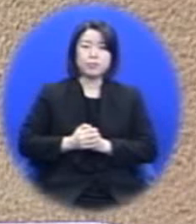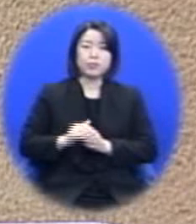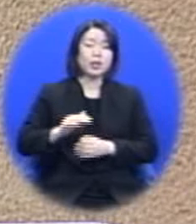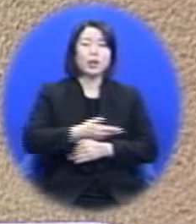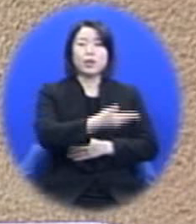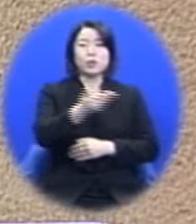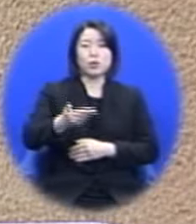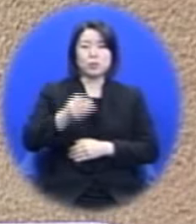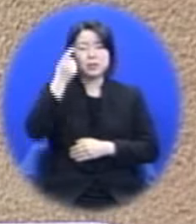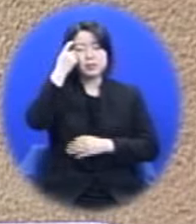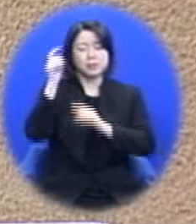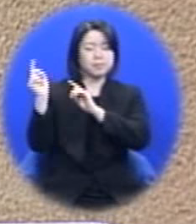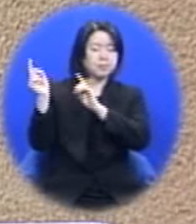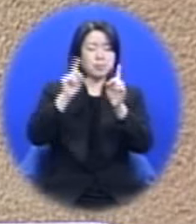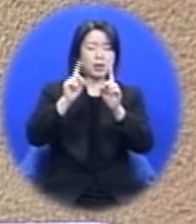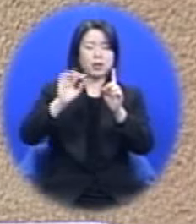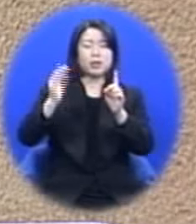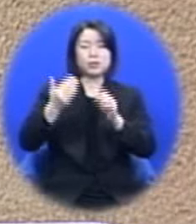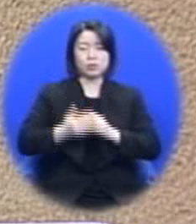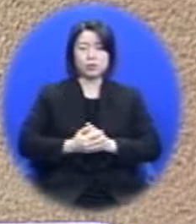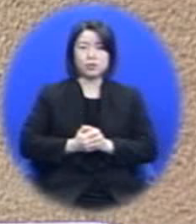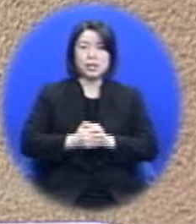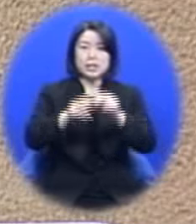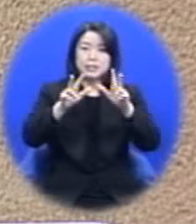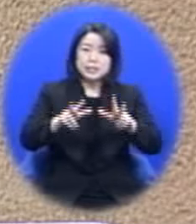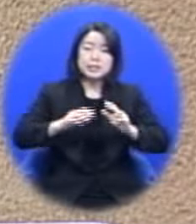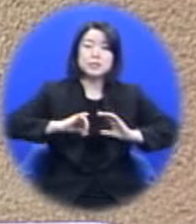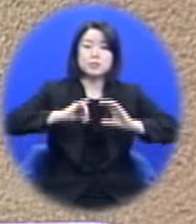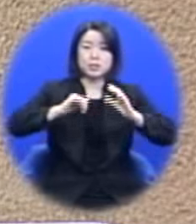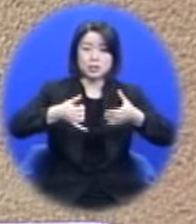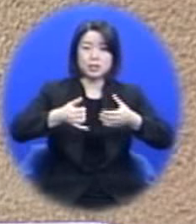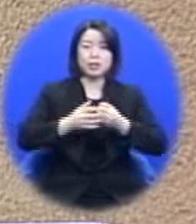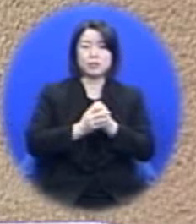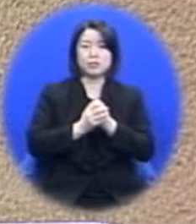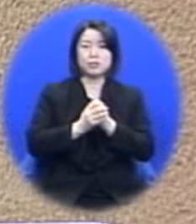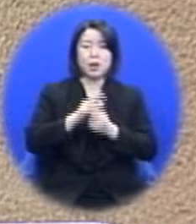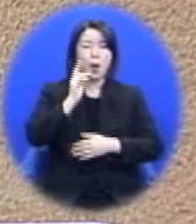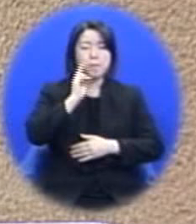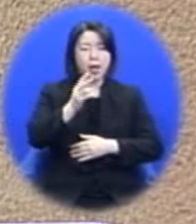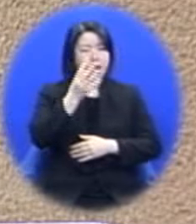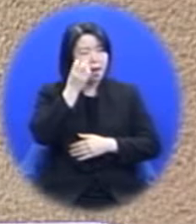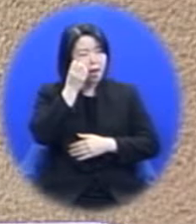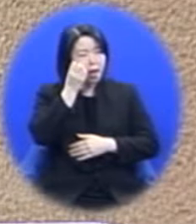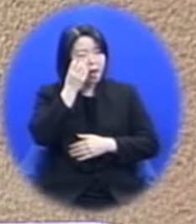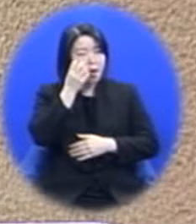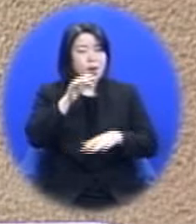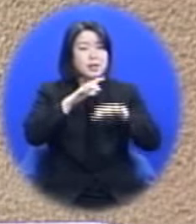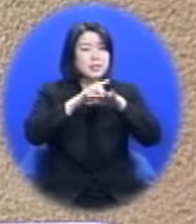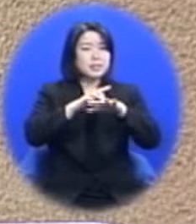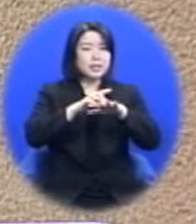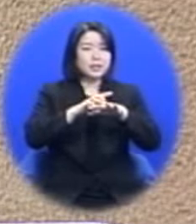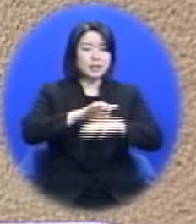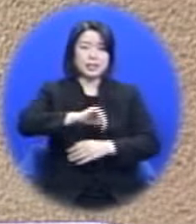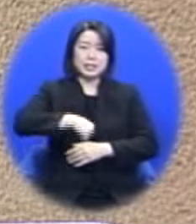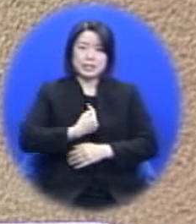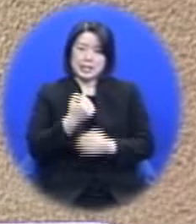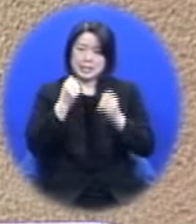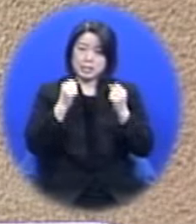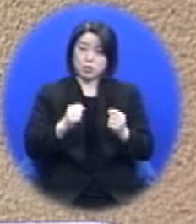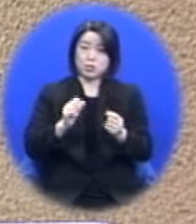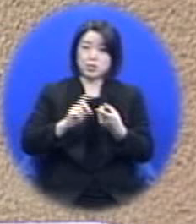여러분, 정신 똑바로 차려야 됩니다. 지금 세상은 아주 교묘하게 사탄이 자신의